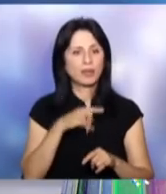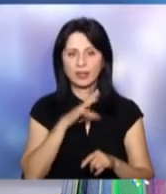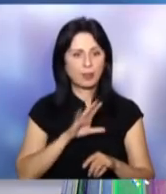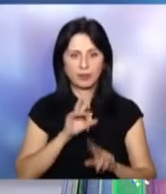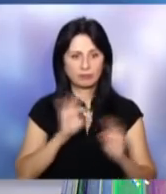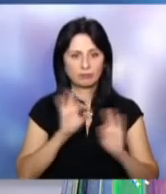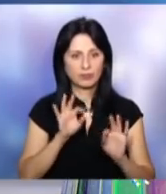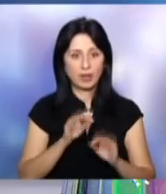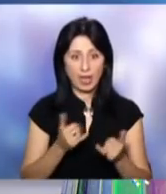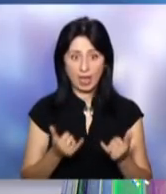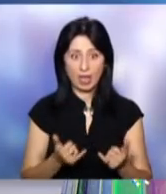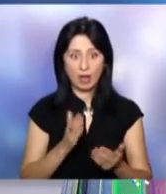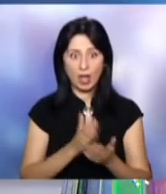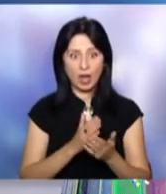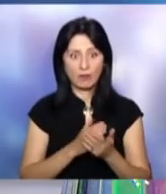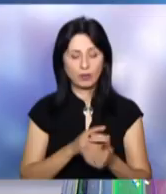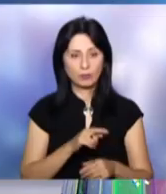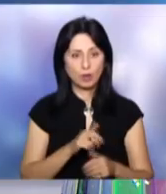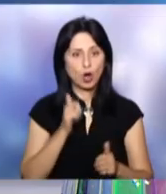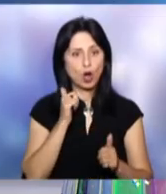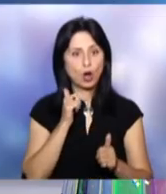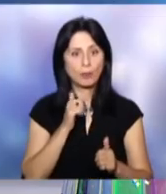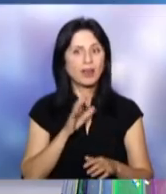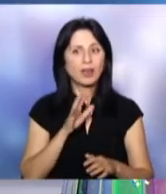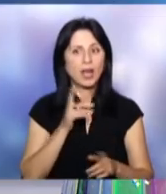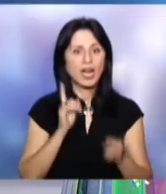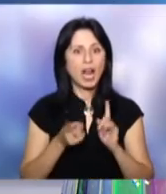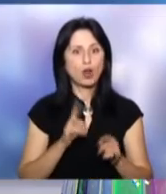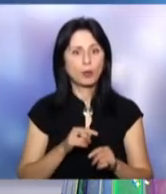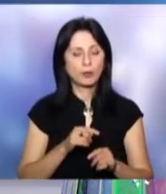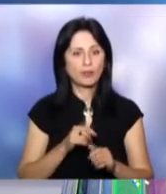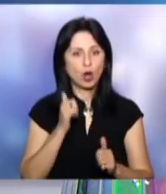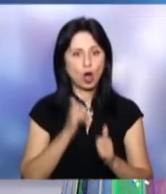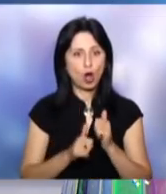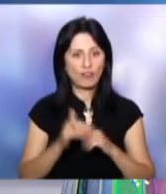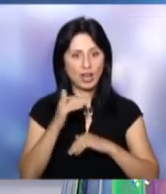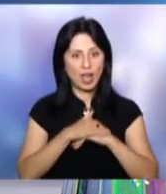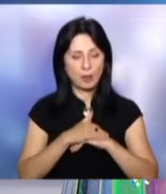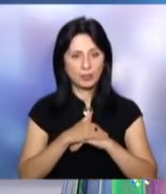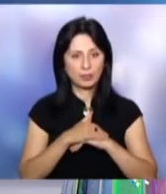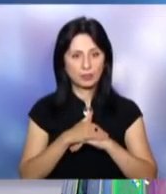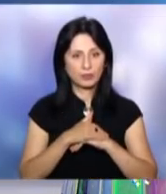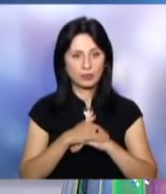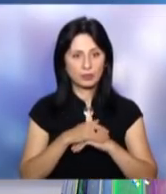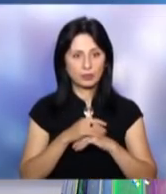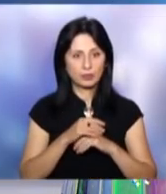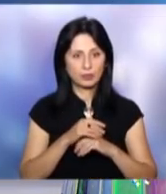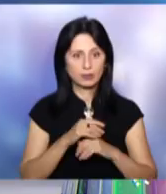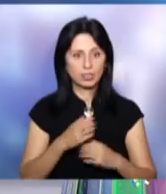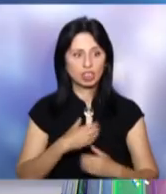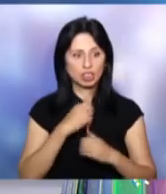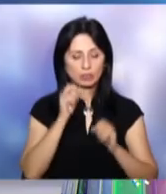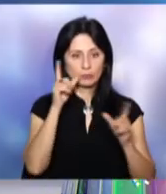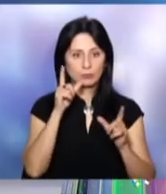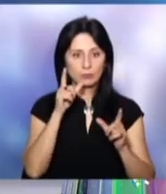მაგრამ ახლა აქვს ასეთი განცდა. განცდა არა, რეალობა. ყოველ ღამით აღვიძებს შიში